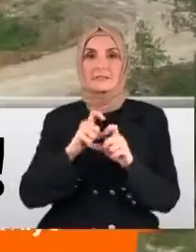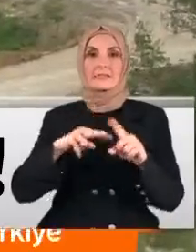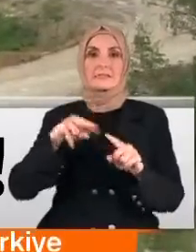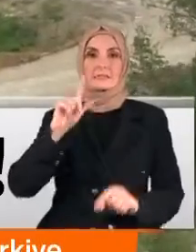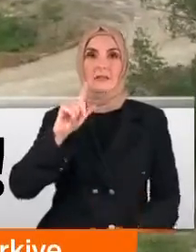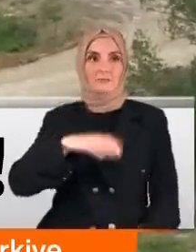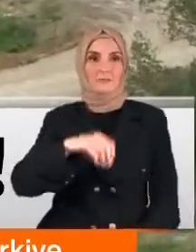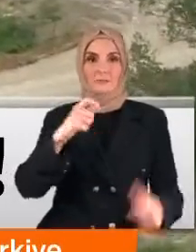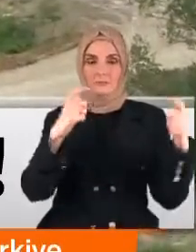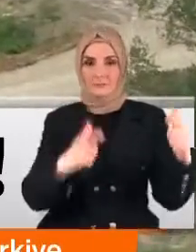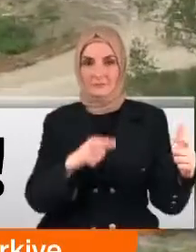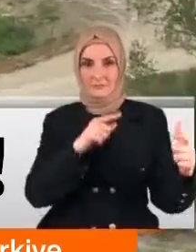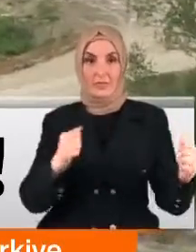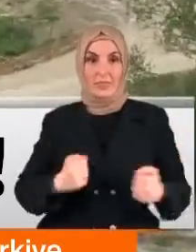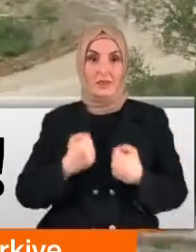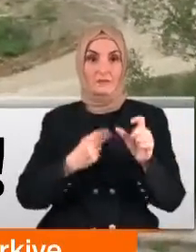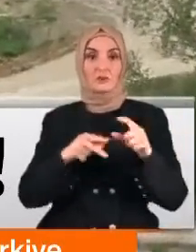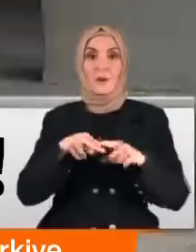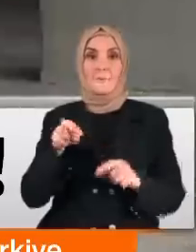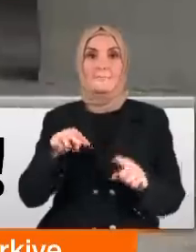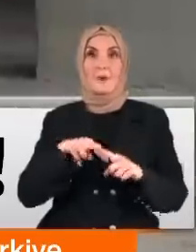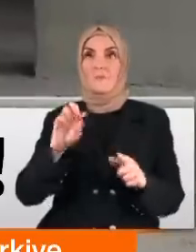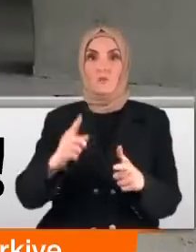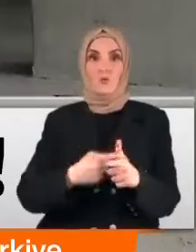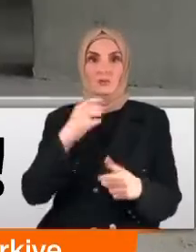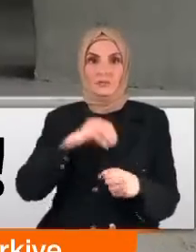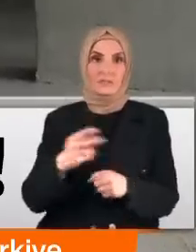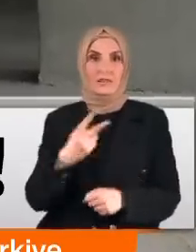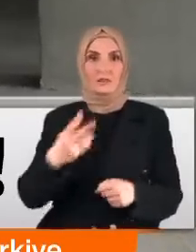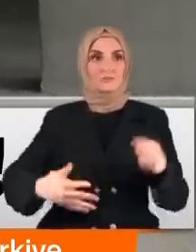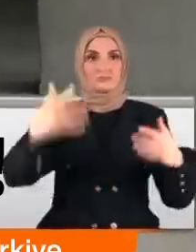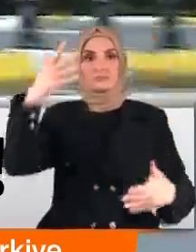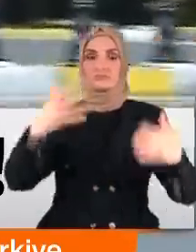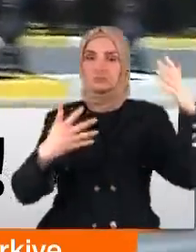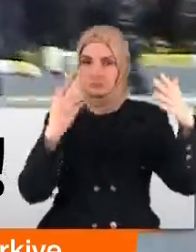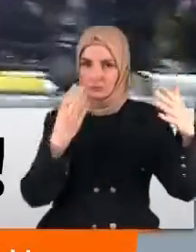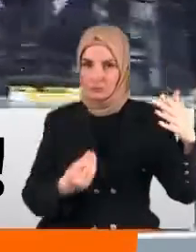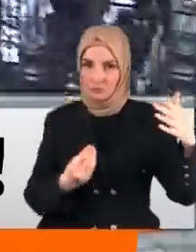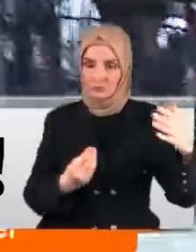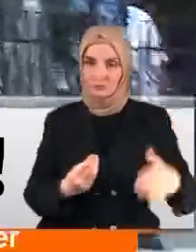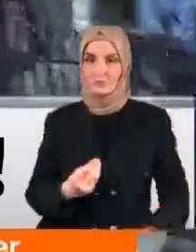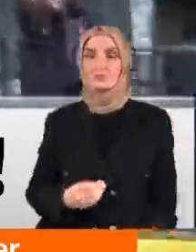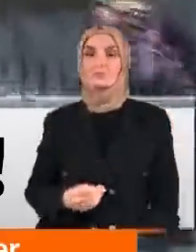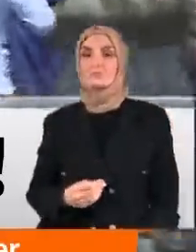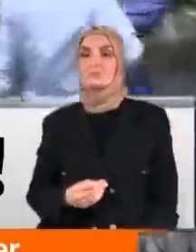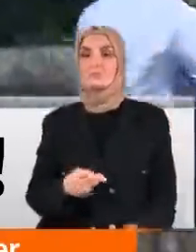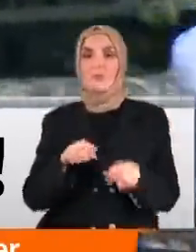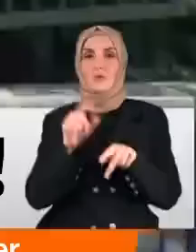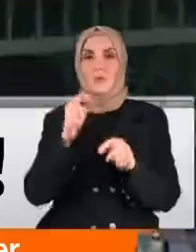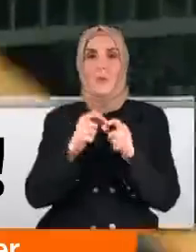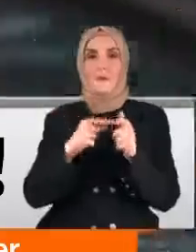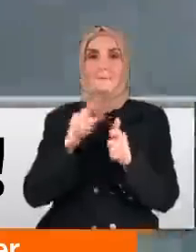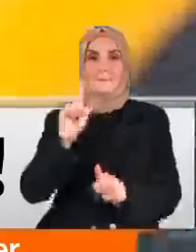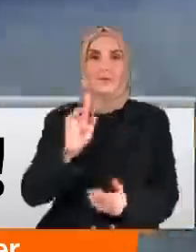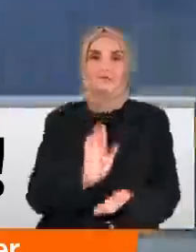çapa projesinde 2 blok yükseldi bile. Eski çapayı yaklaşık 2 katı diyebiliriz. Nobel ödüllü Aziz Sancar gibi yüzlerce